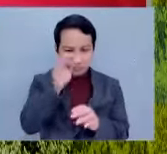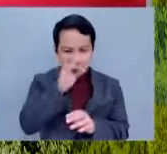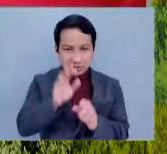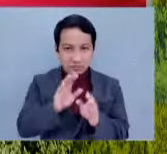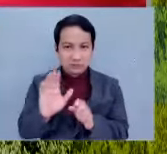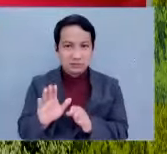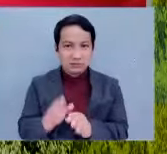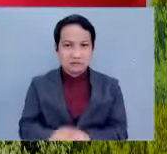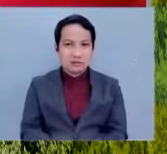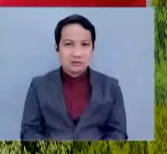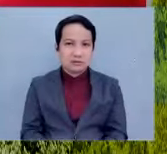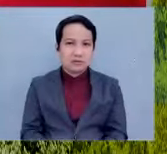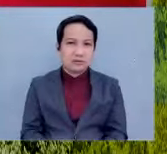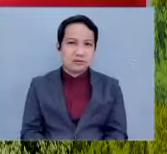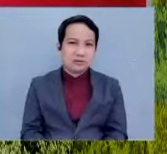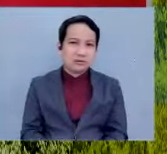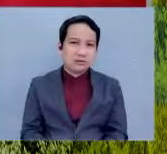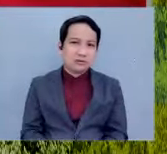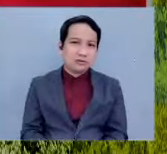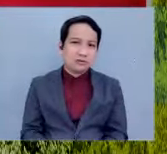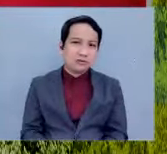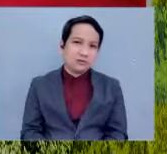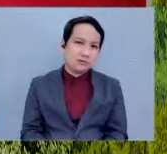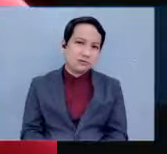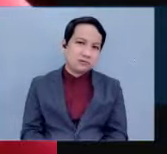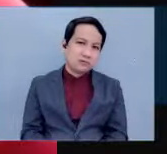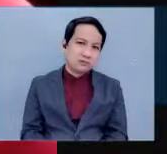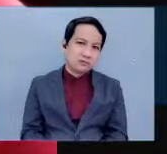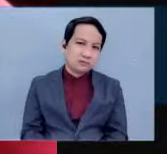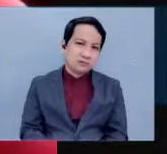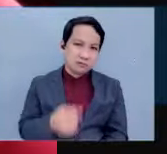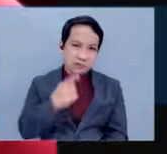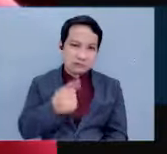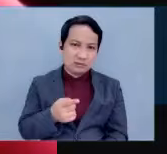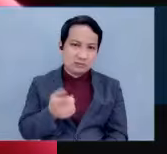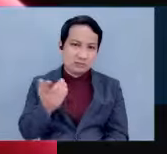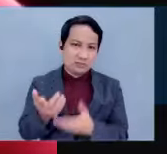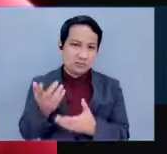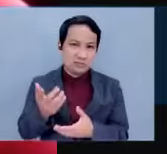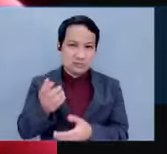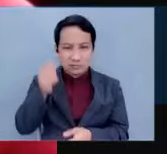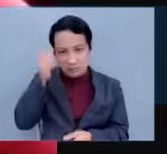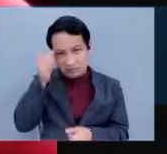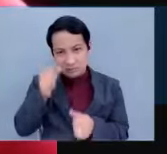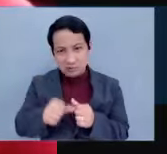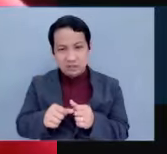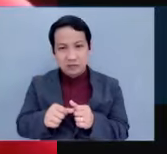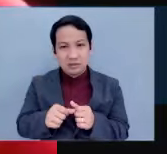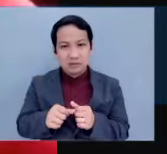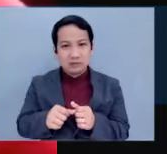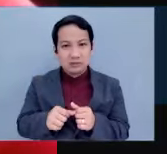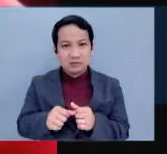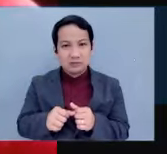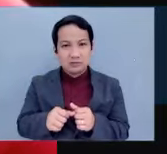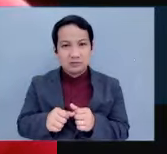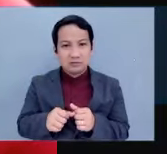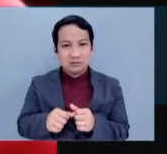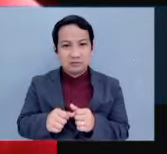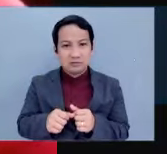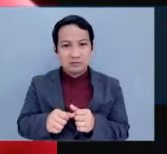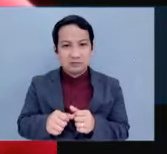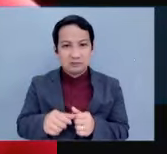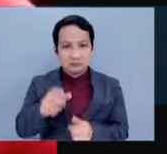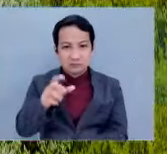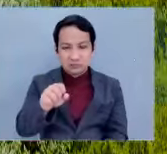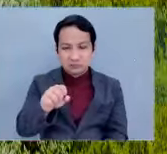Santo Niño? Well, una sa lahat, ano, dahil tandaan natin na, una sa lahat, by the way, yung sinulog, bago